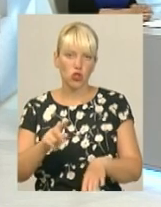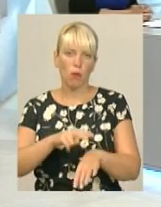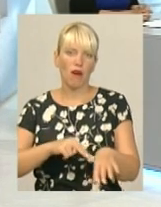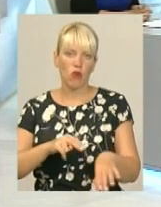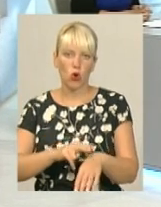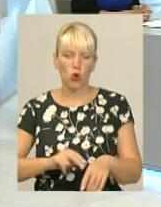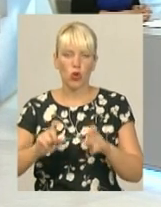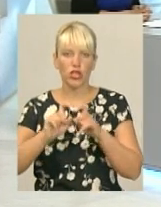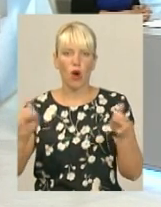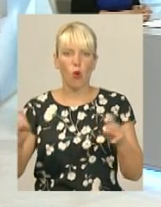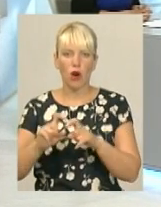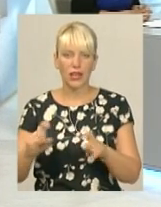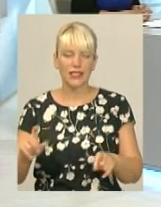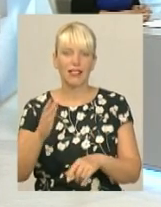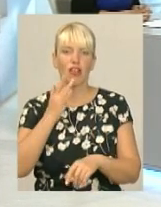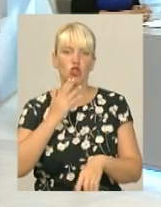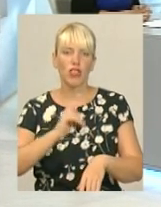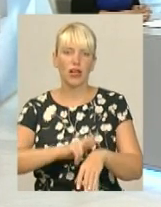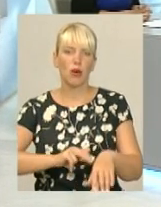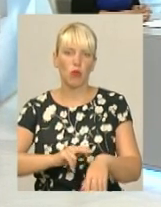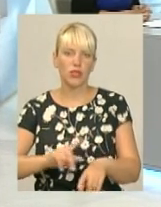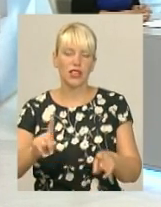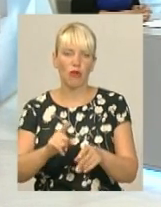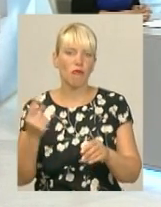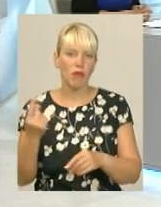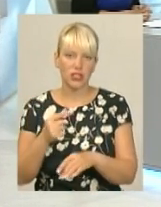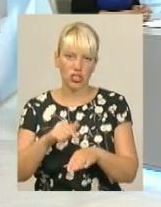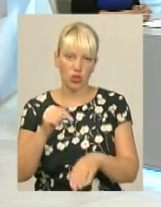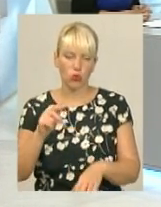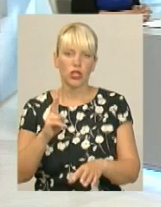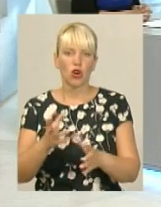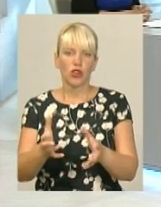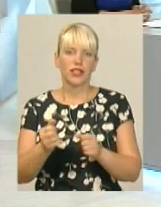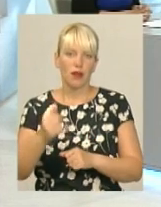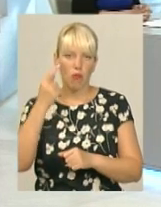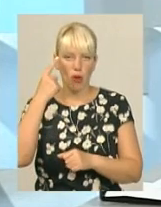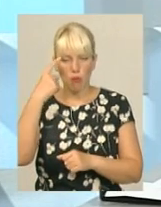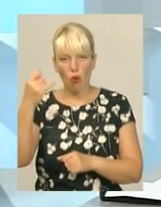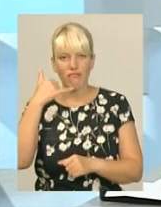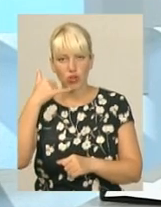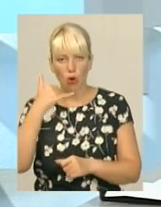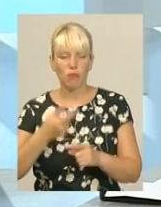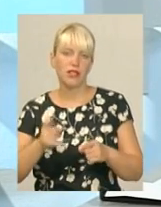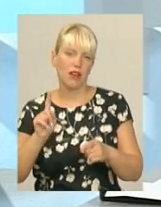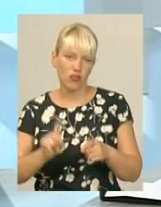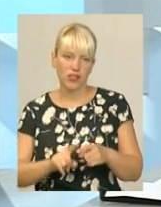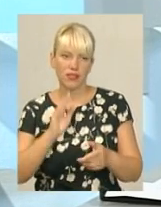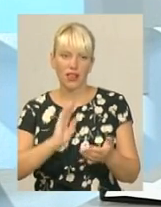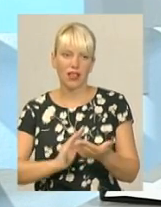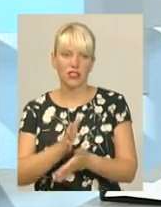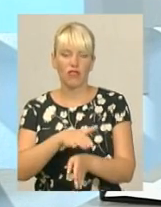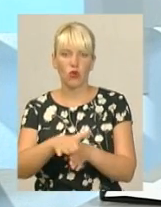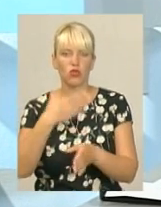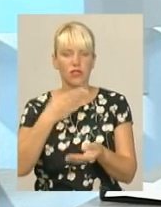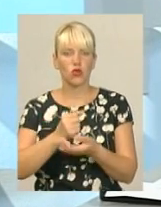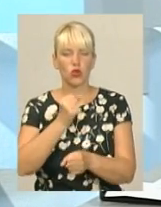органи, особливо Національна поліція, яка перша реагує, отримує повідомлення, вона якісно виконала свою